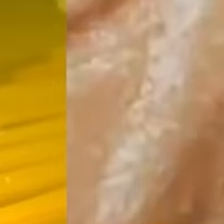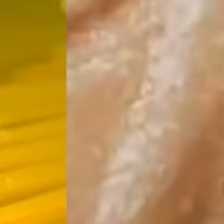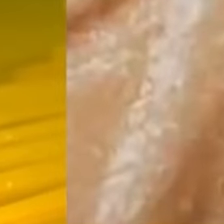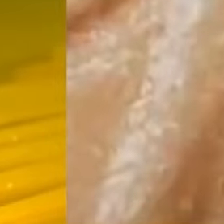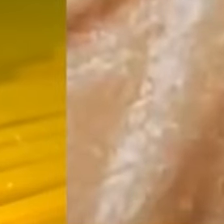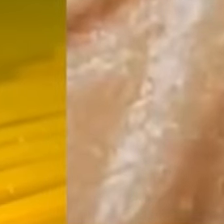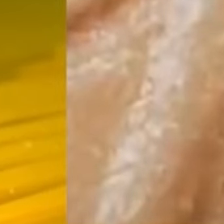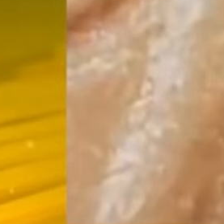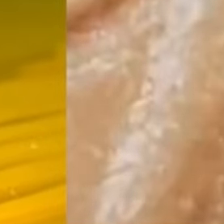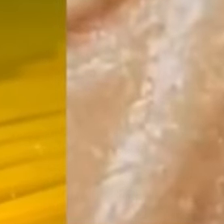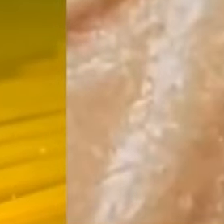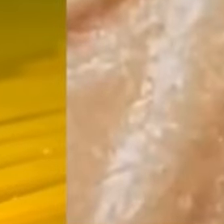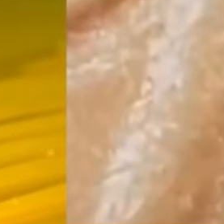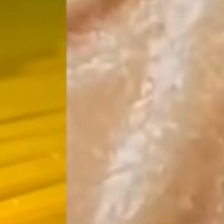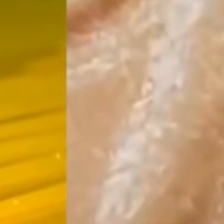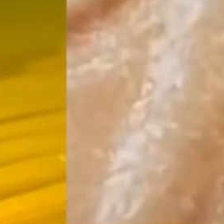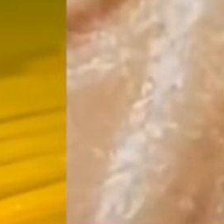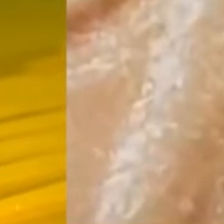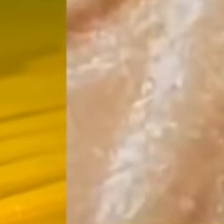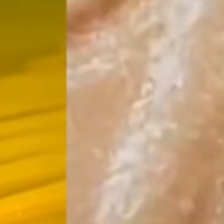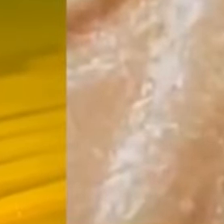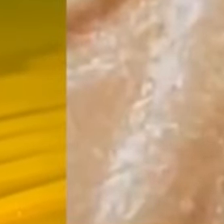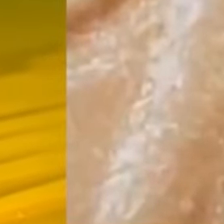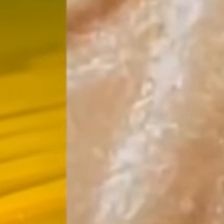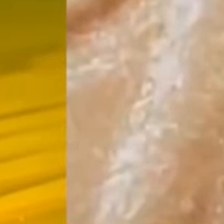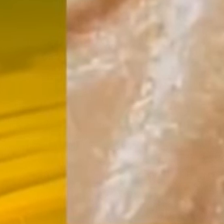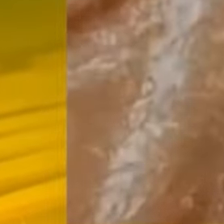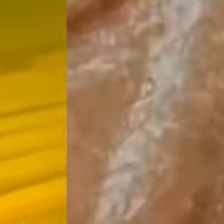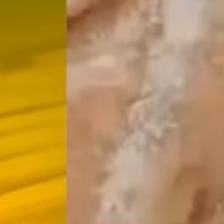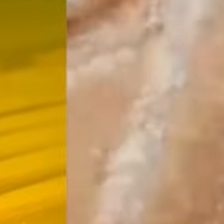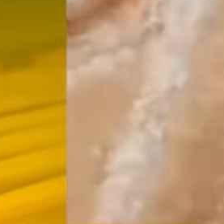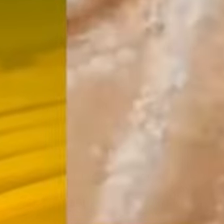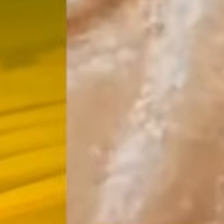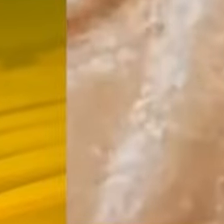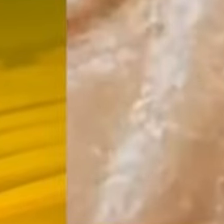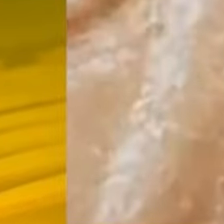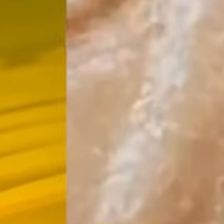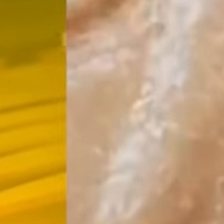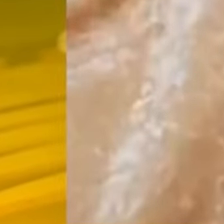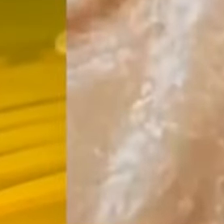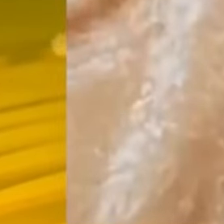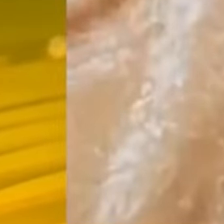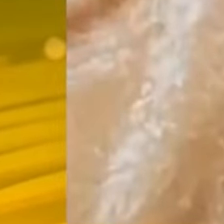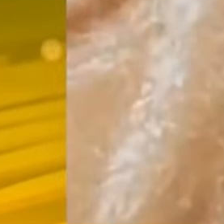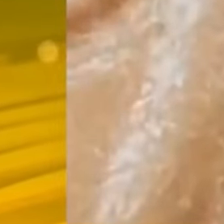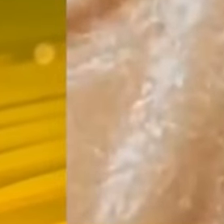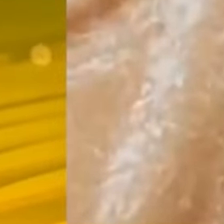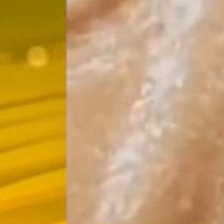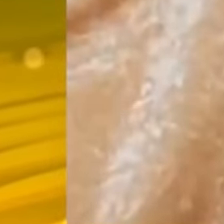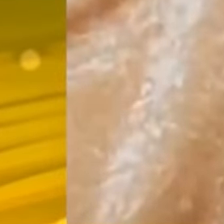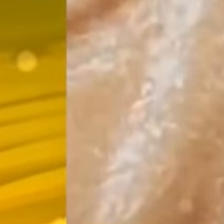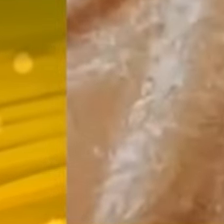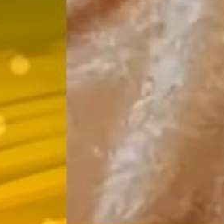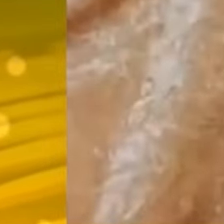يمكن علاجه، خصوصا أن هذه ظاهرة عامة نراها في كثير